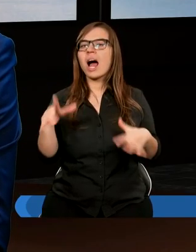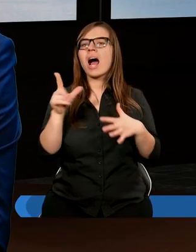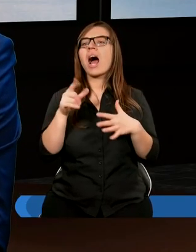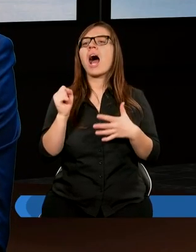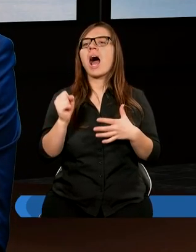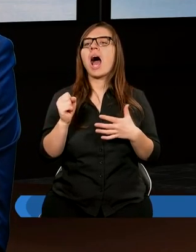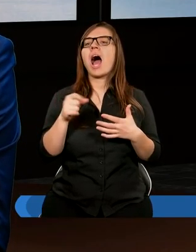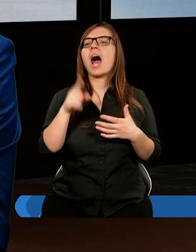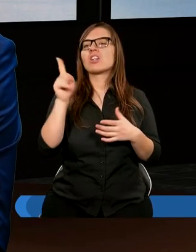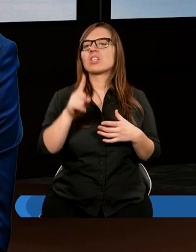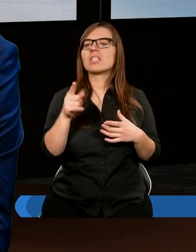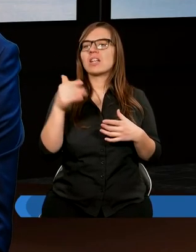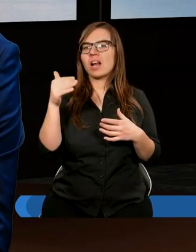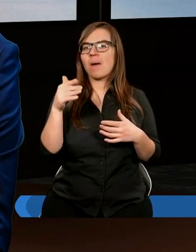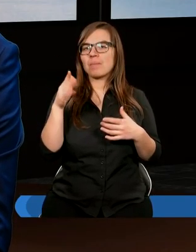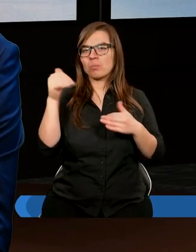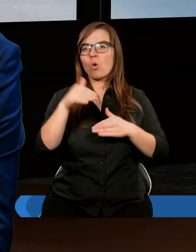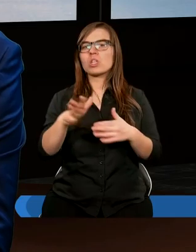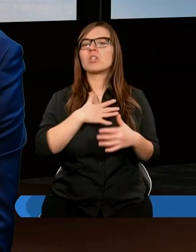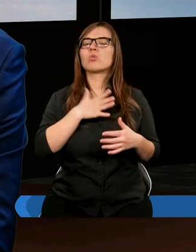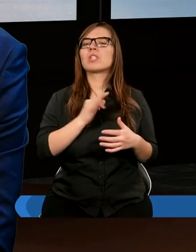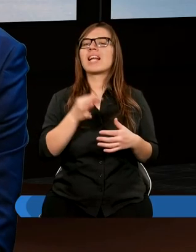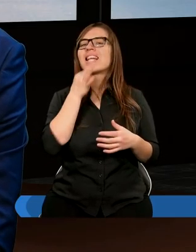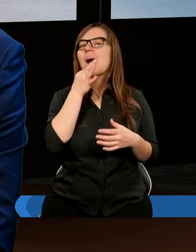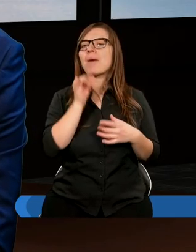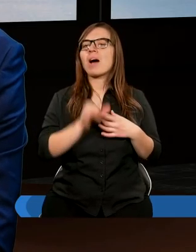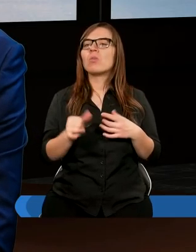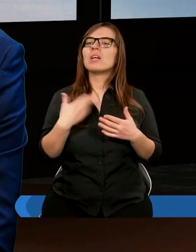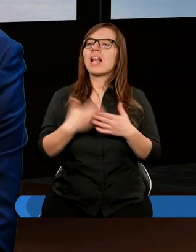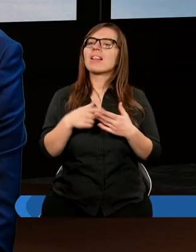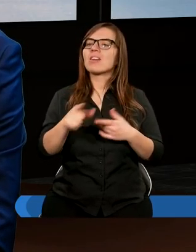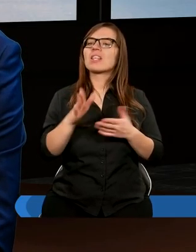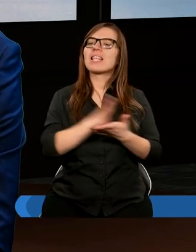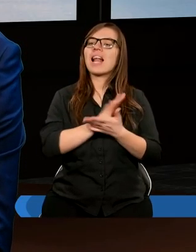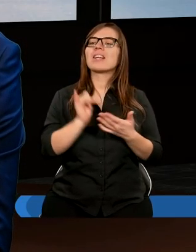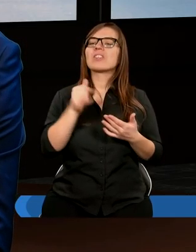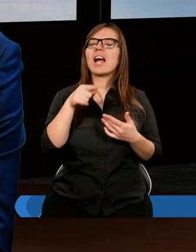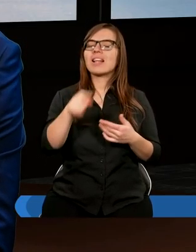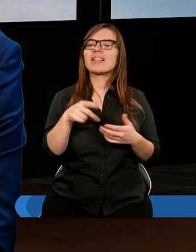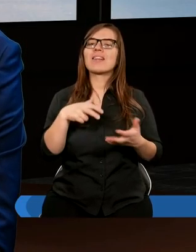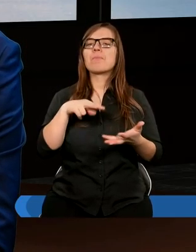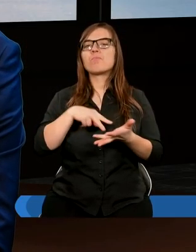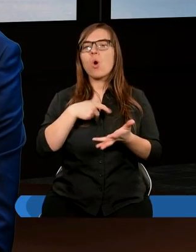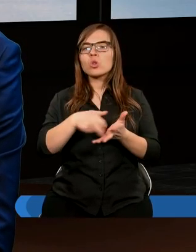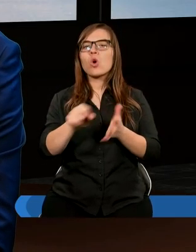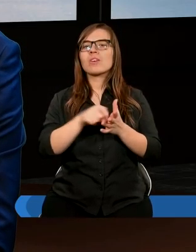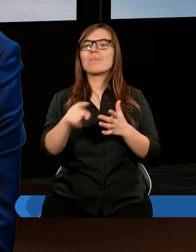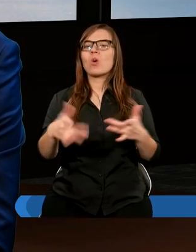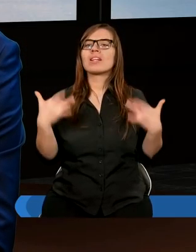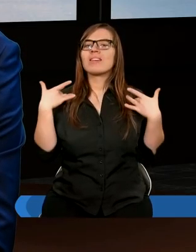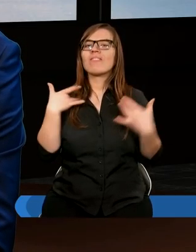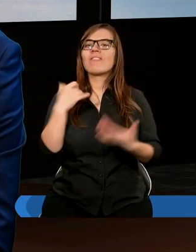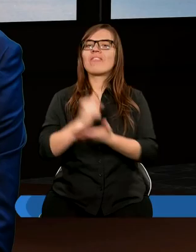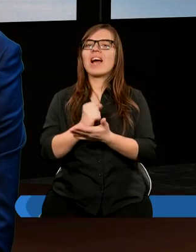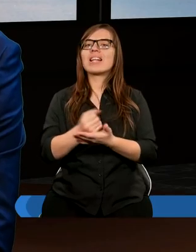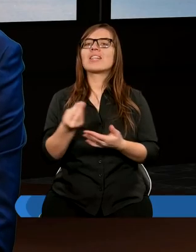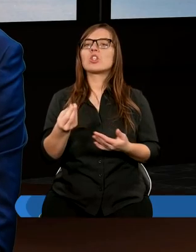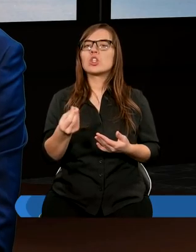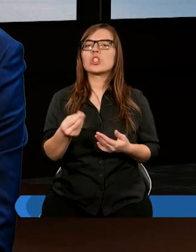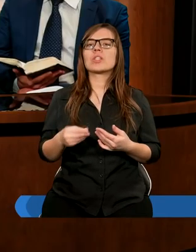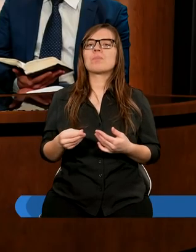zarabiając, na przykład przeciętnie, albo nawet mało. Tak? Więc zależy od tego właśnie, jak przymierzamy się do budżetu, jak gospodarujemy w